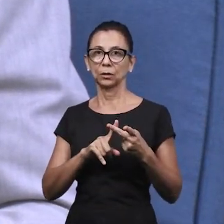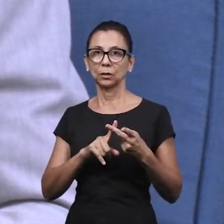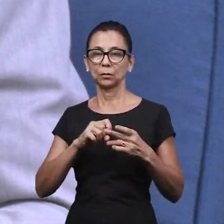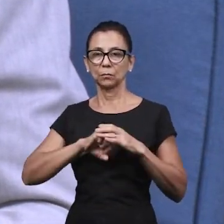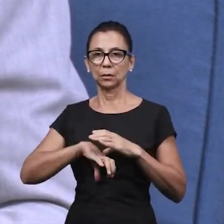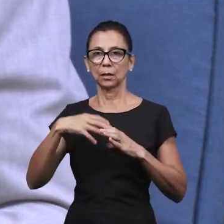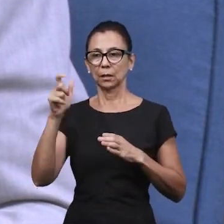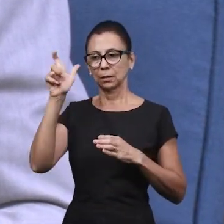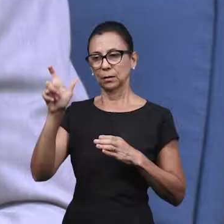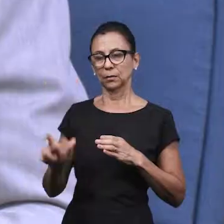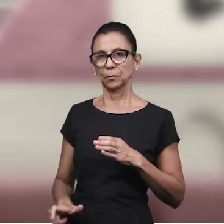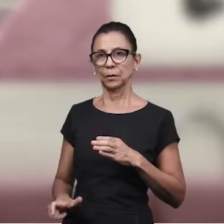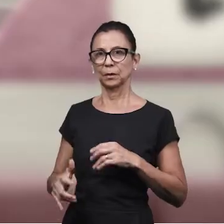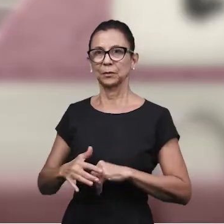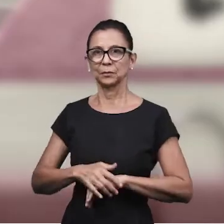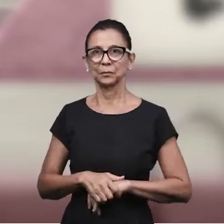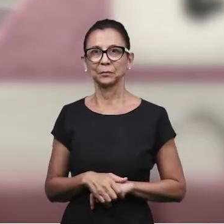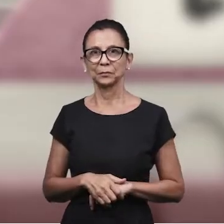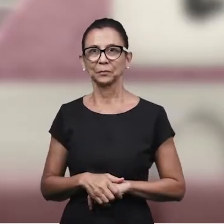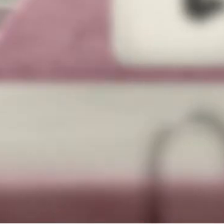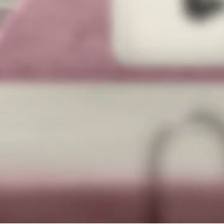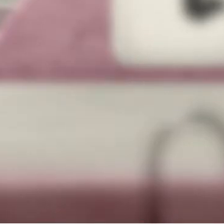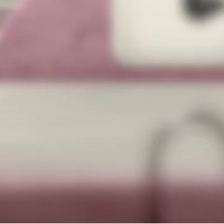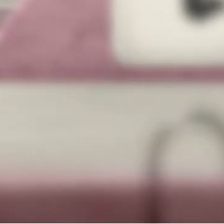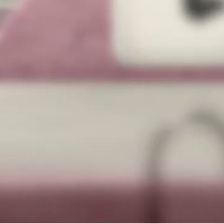du caractère humain.